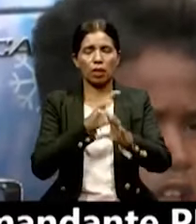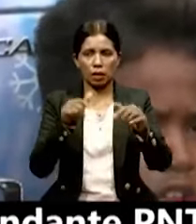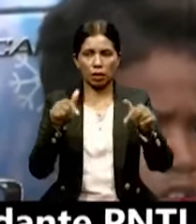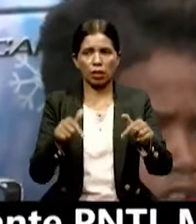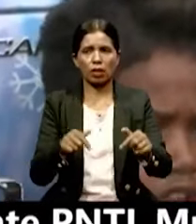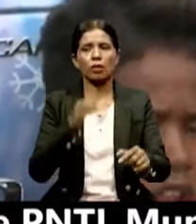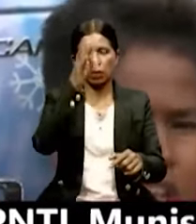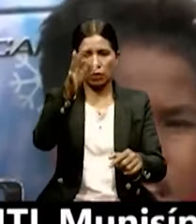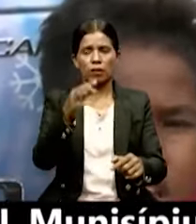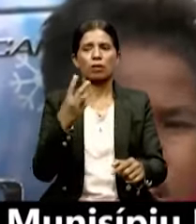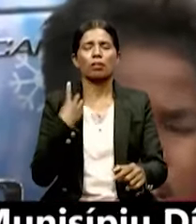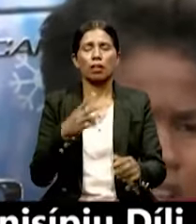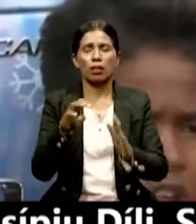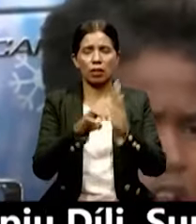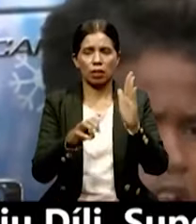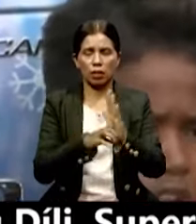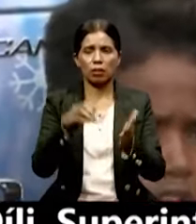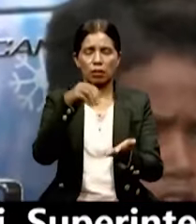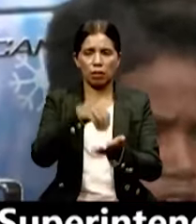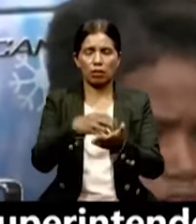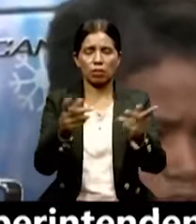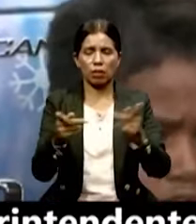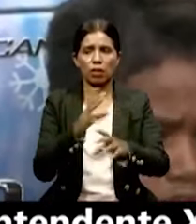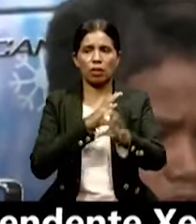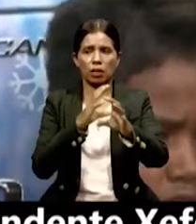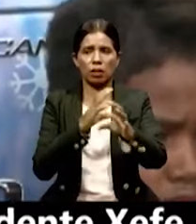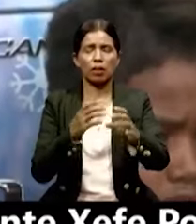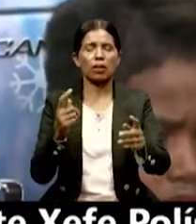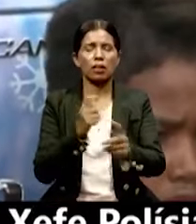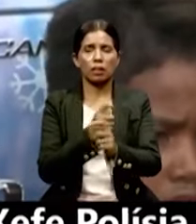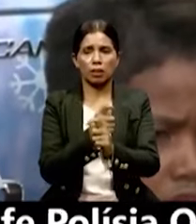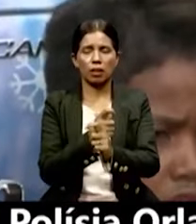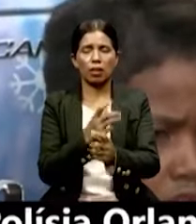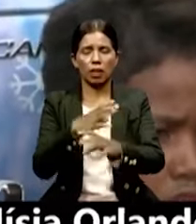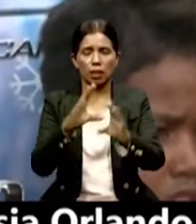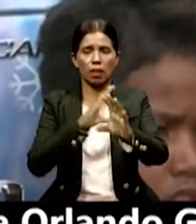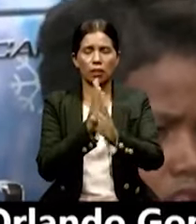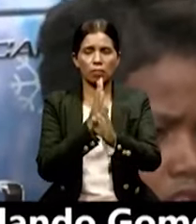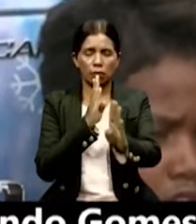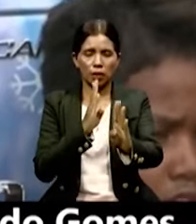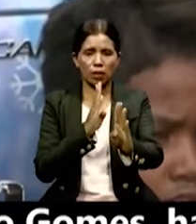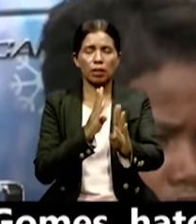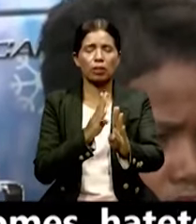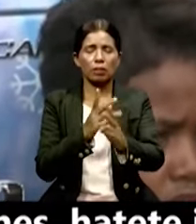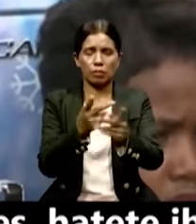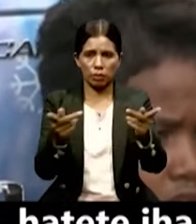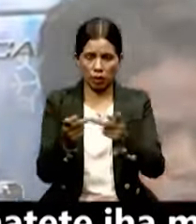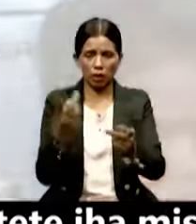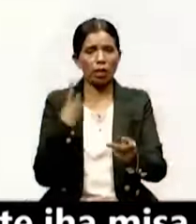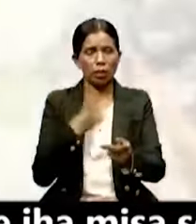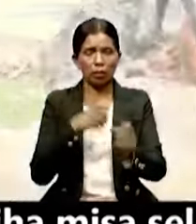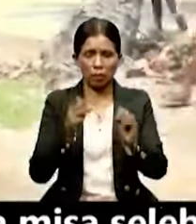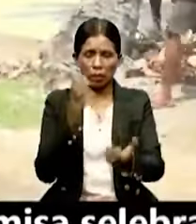kondu istadu kriaona be terminal fo mba ami mba bis los paros nta mba parahan